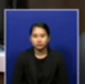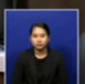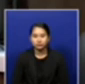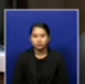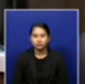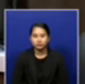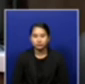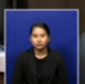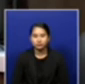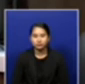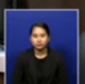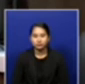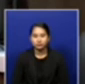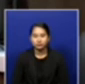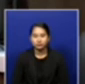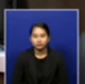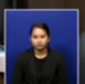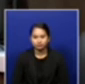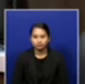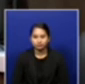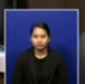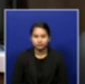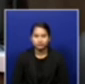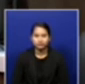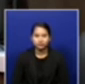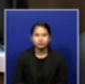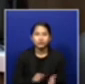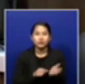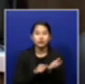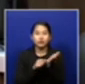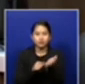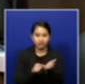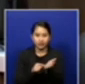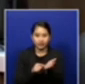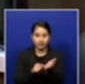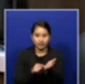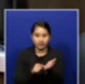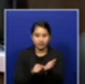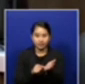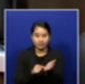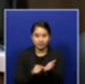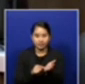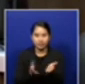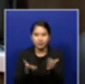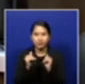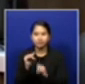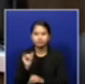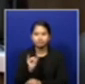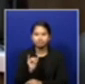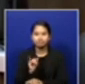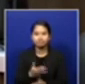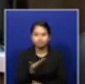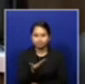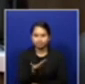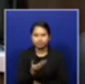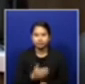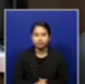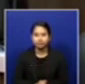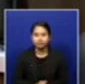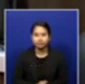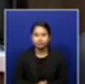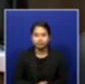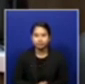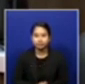ท่านเพิ่งเสือก็เลยต้องเสนอท่านรองสุชัยอนุมัตินะครับ ครับผมขอบคุณครับ เชิญเนื้อบรรยายปิดปากไปก่อน